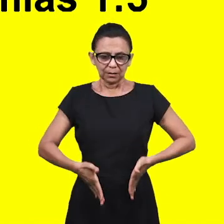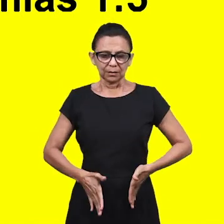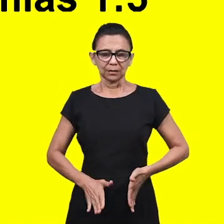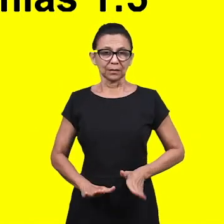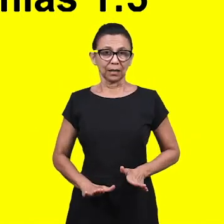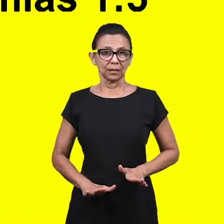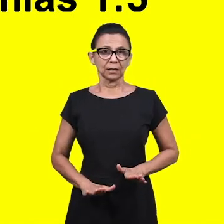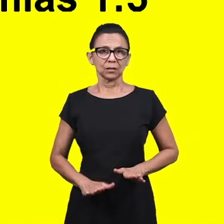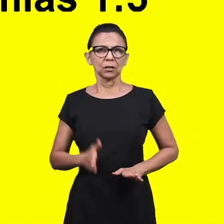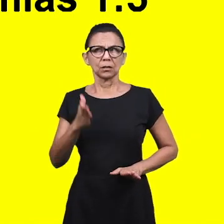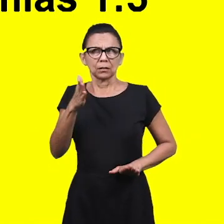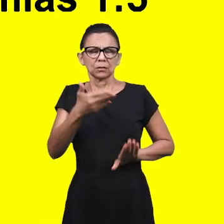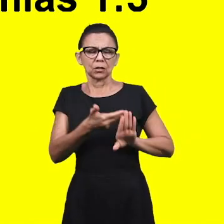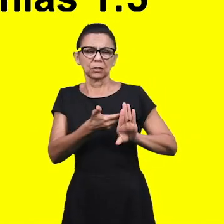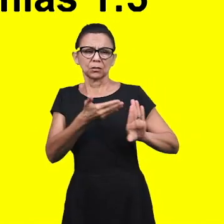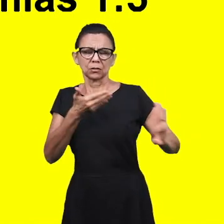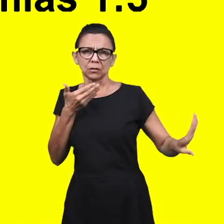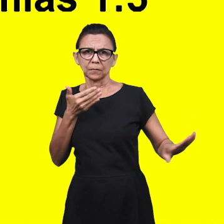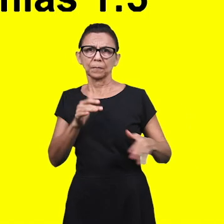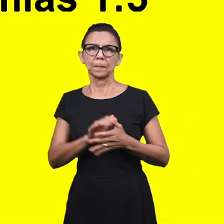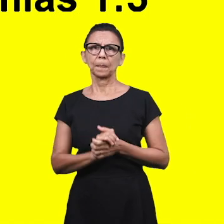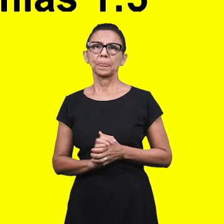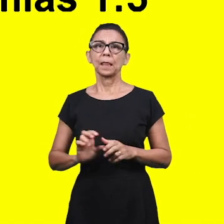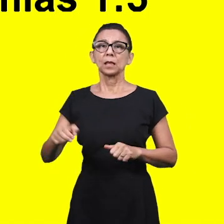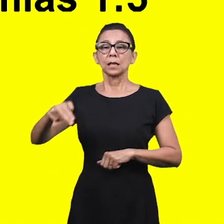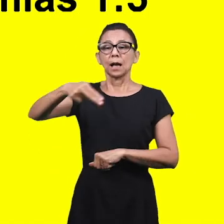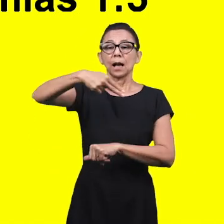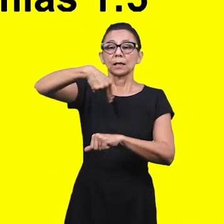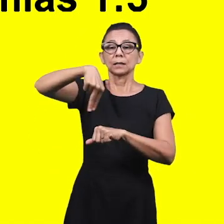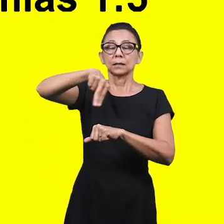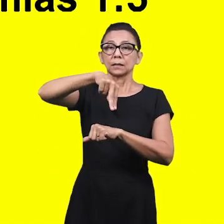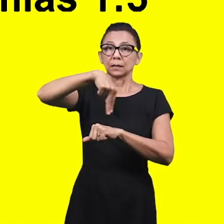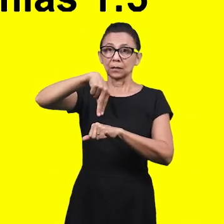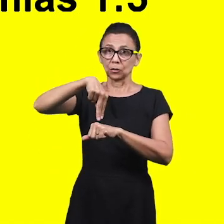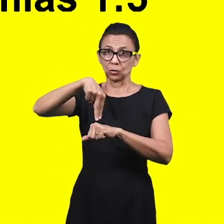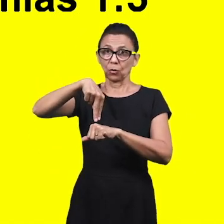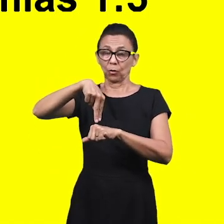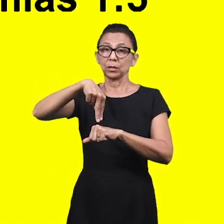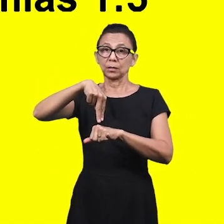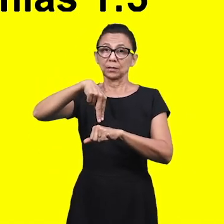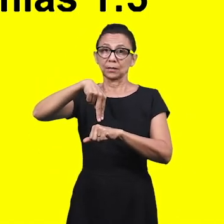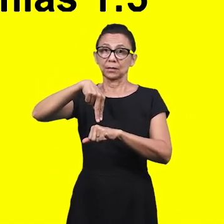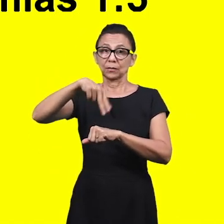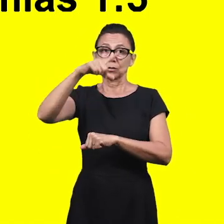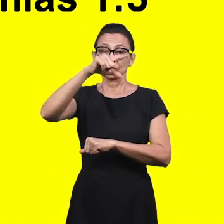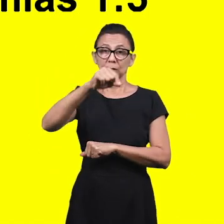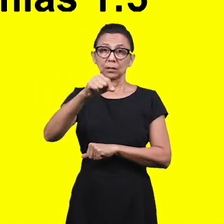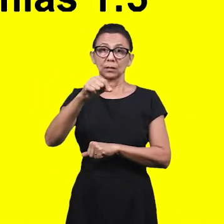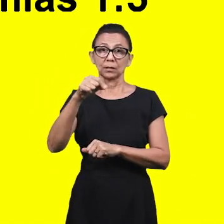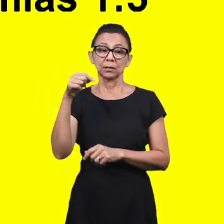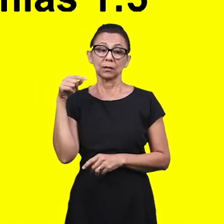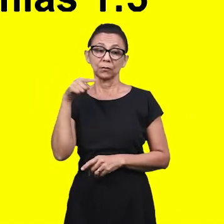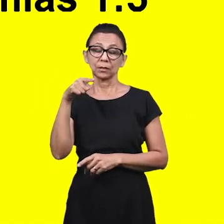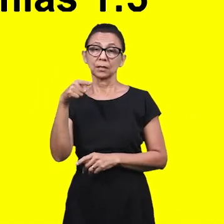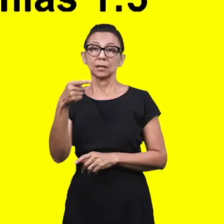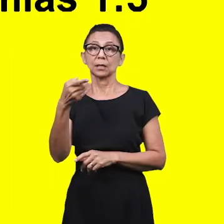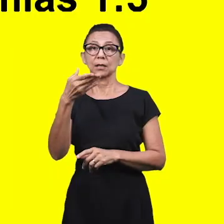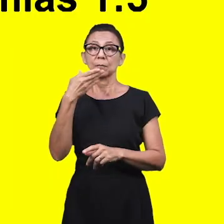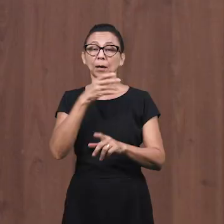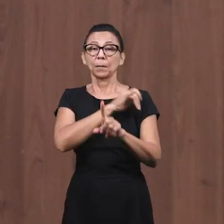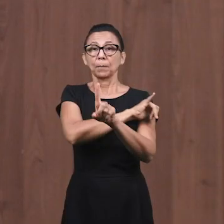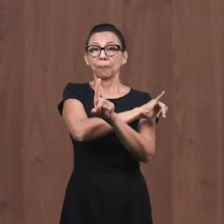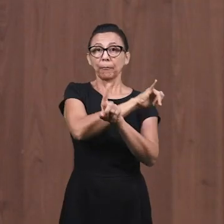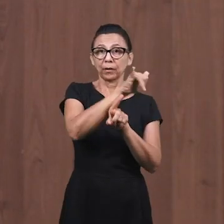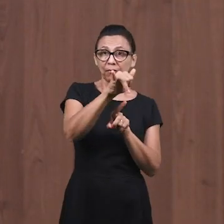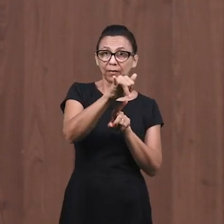du ventre, je t'ai sanctifié, aux nations je t'ai donné par prophète. » Aujourd'hui, nous allons voir